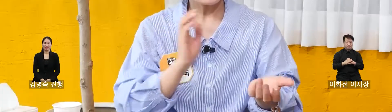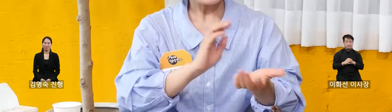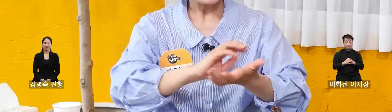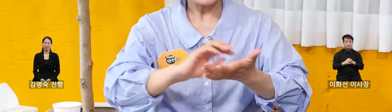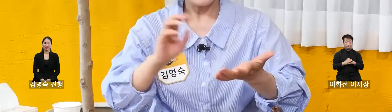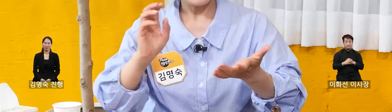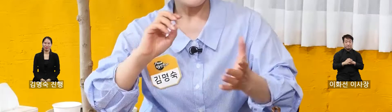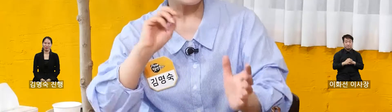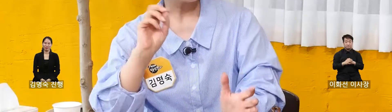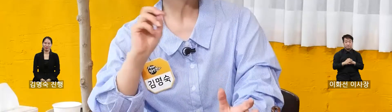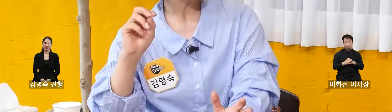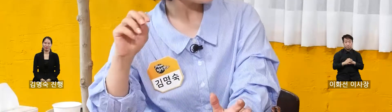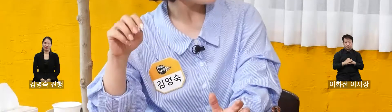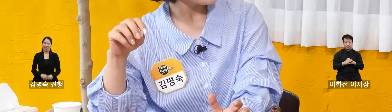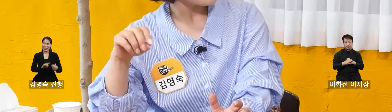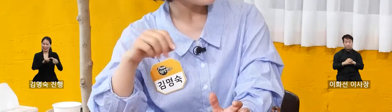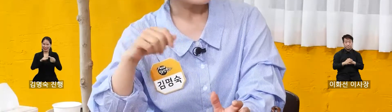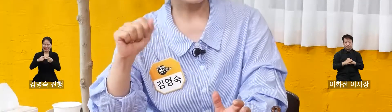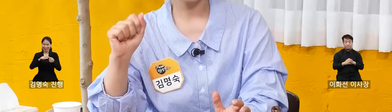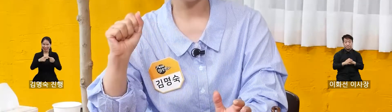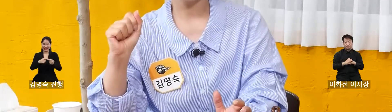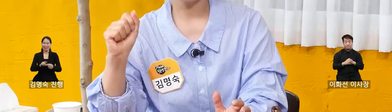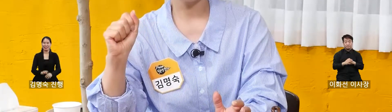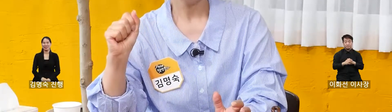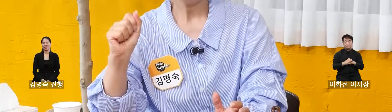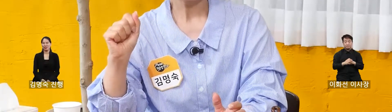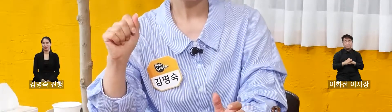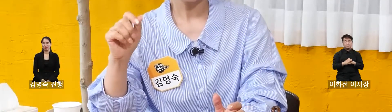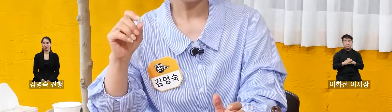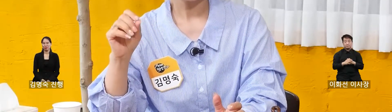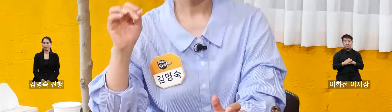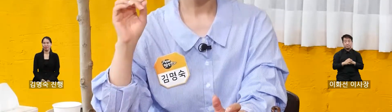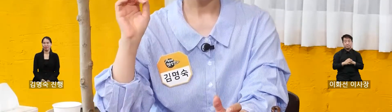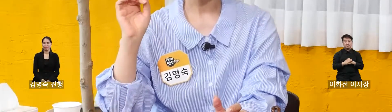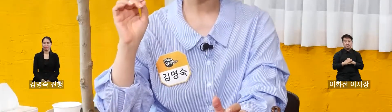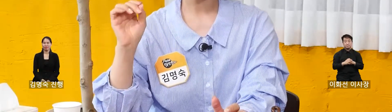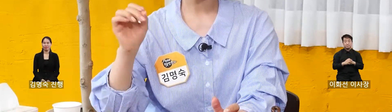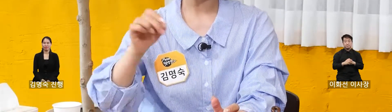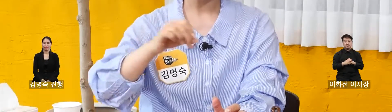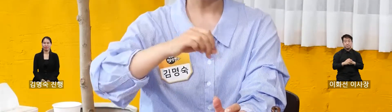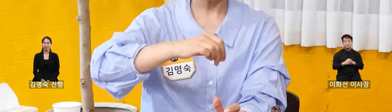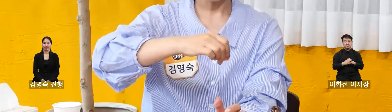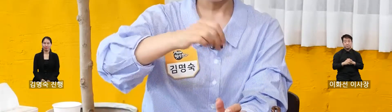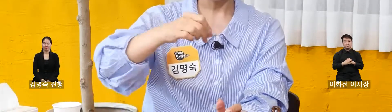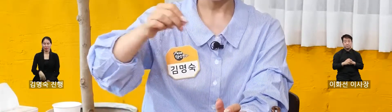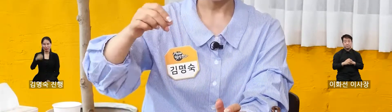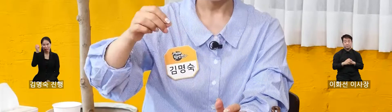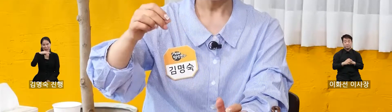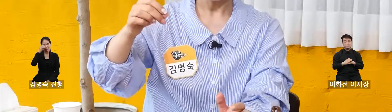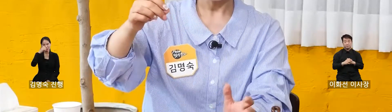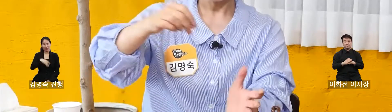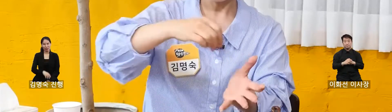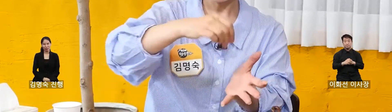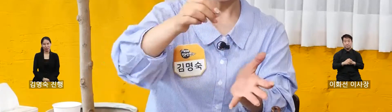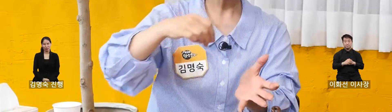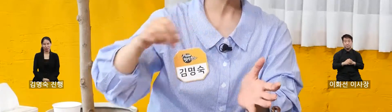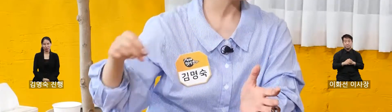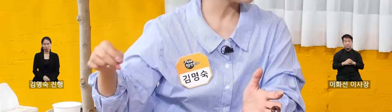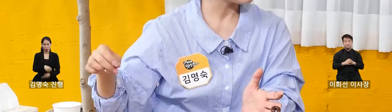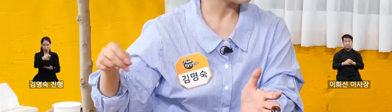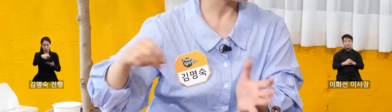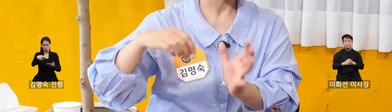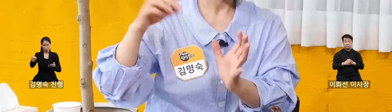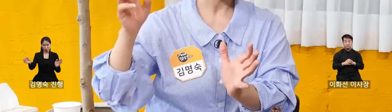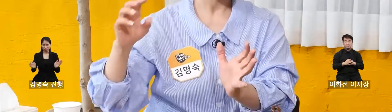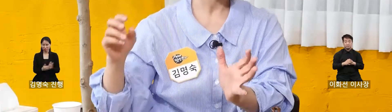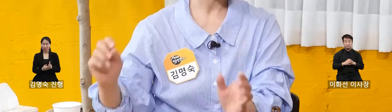자, 그러면 이제 네. 이 글씨라는 게 사실 그냥 어떻게 보면은 뭐 그냥 그리고 뭐 쓰면